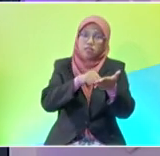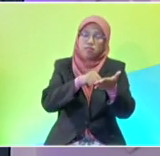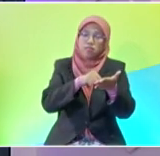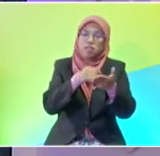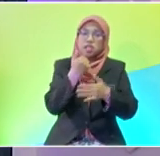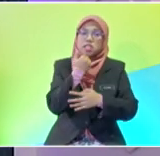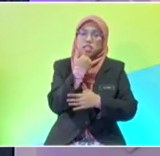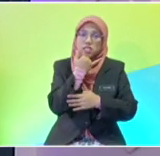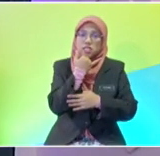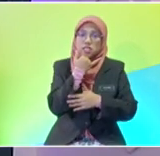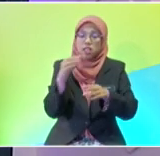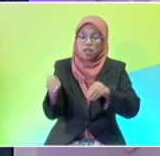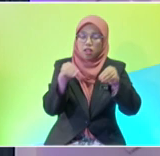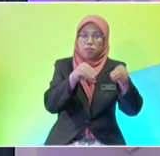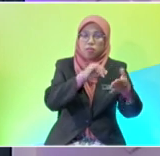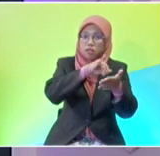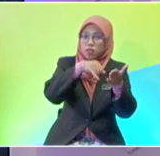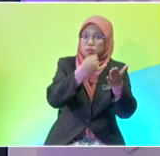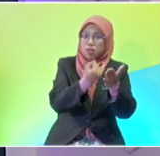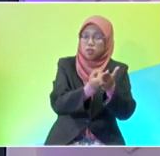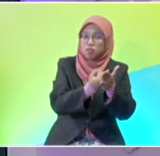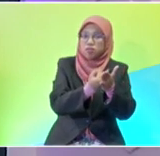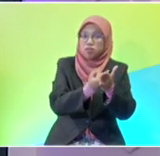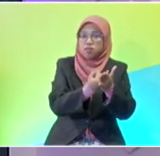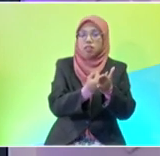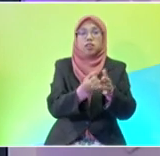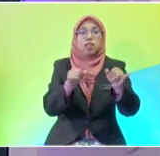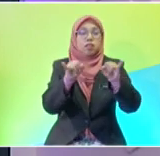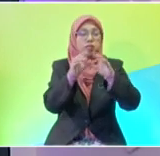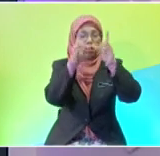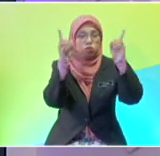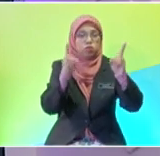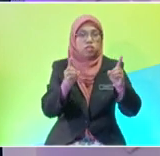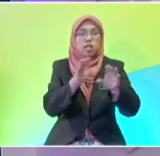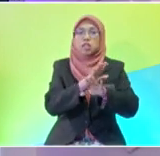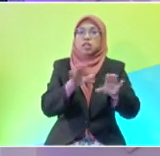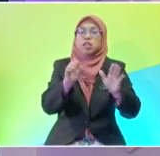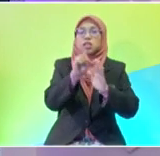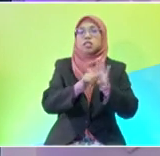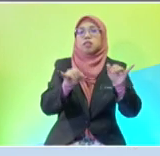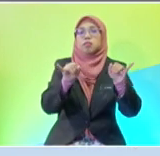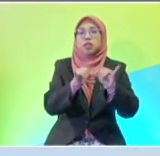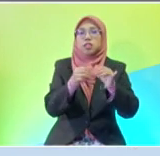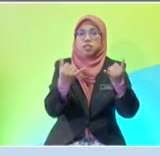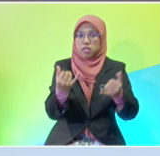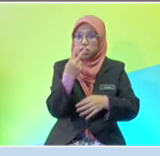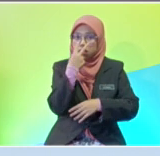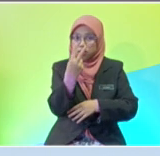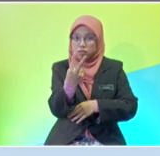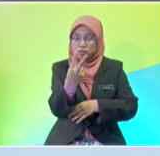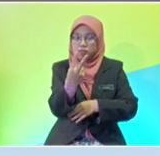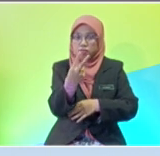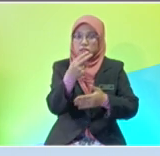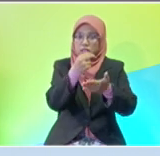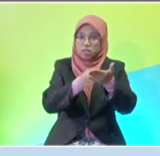salah pindah omong menyebabkan timbangan juga kita tidak seimbang di situ nilai